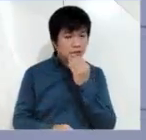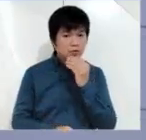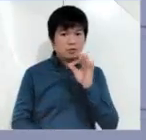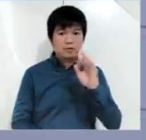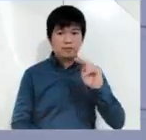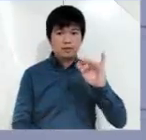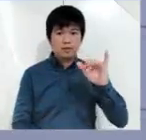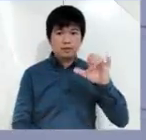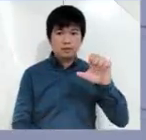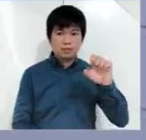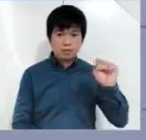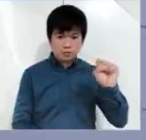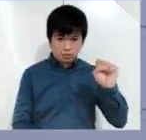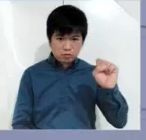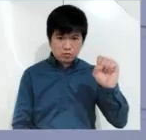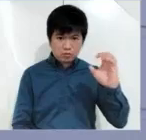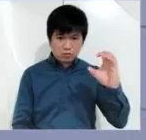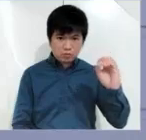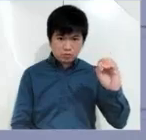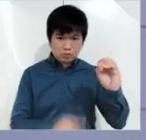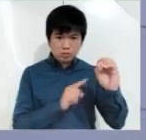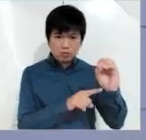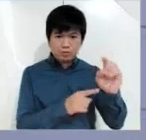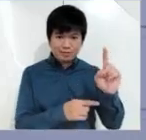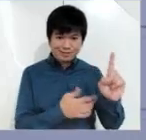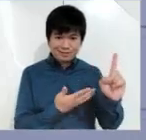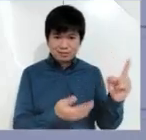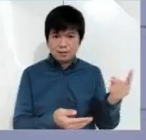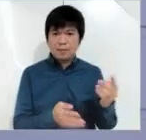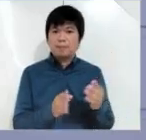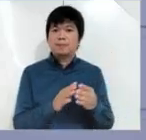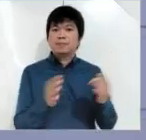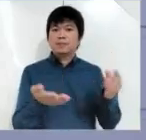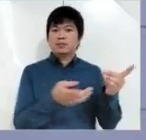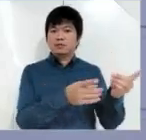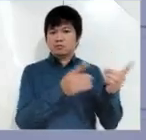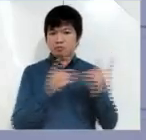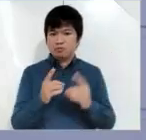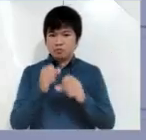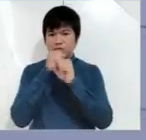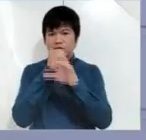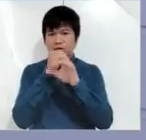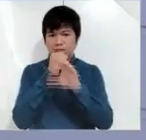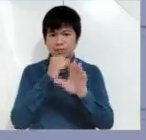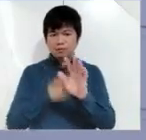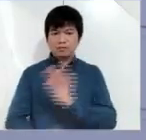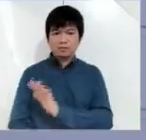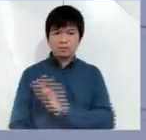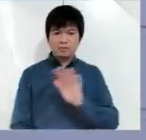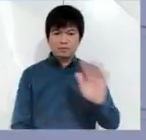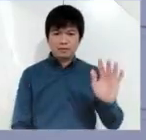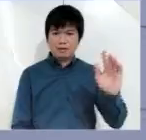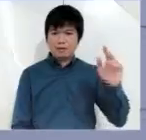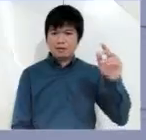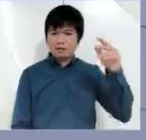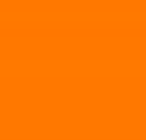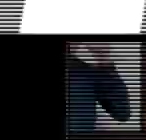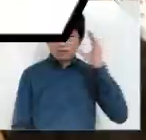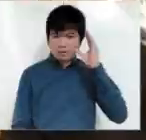Jr. na kababata at isa sa pinakamalaking campaign donors ng Pangulo. Nasa front line na balitang yan, si Camille